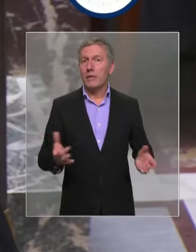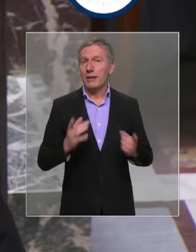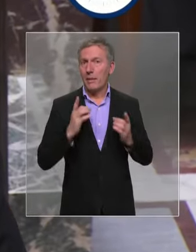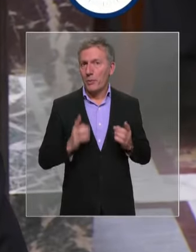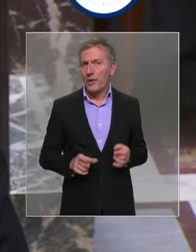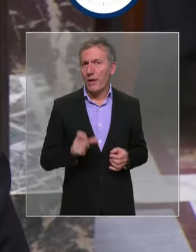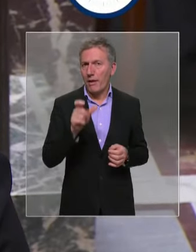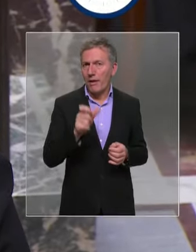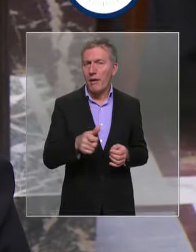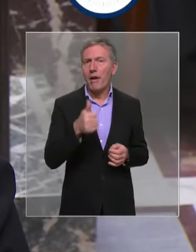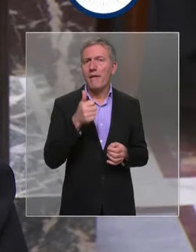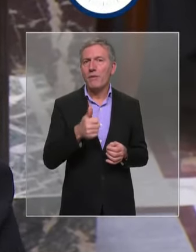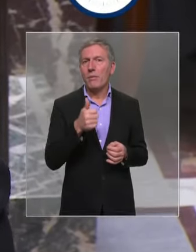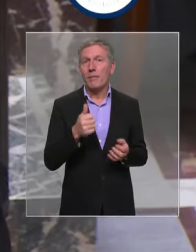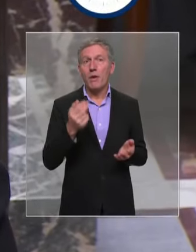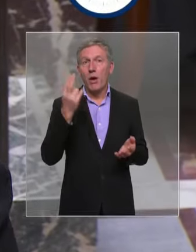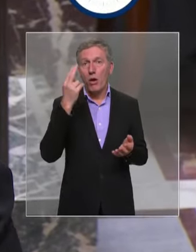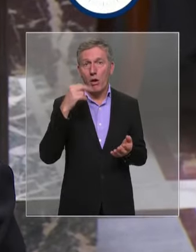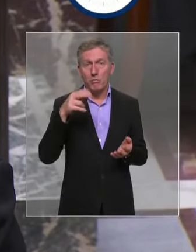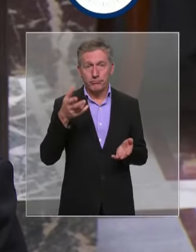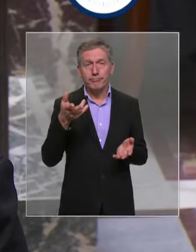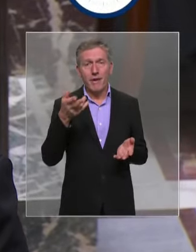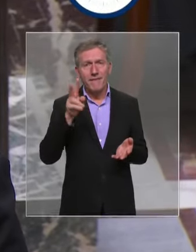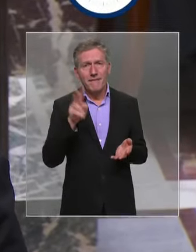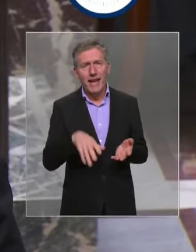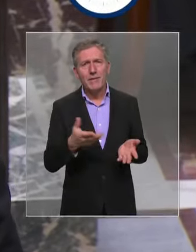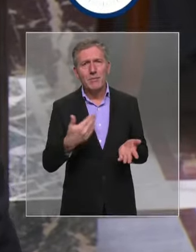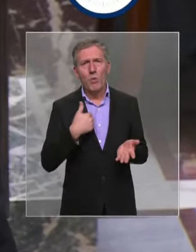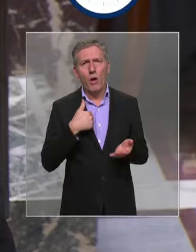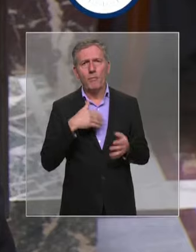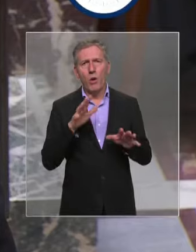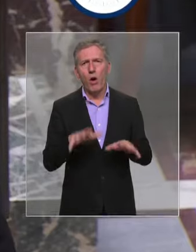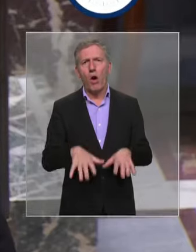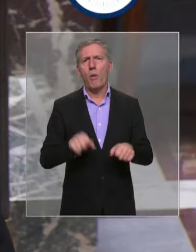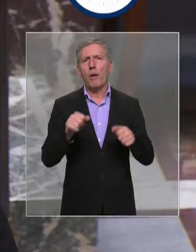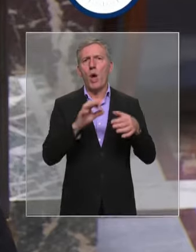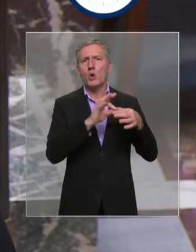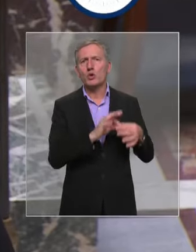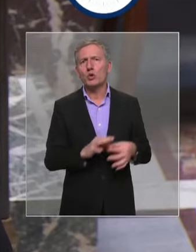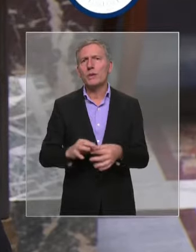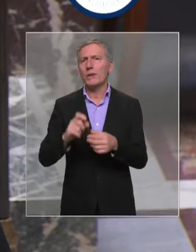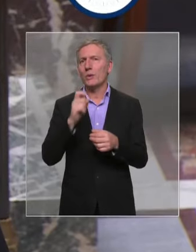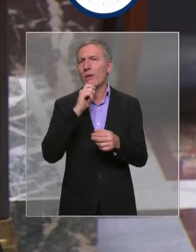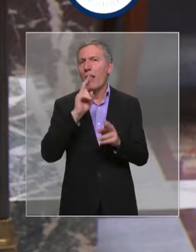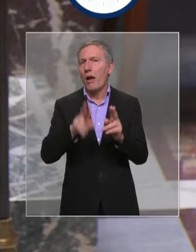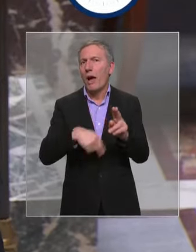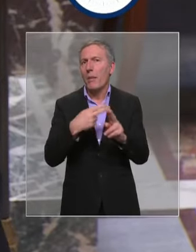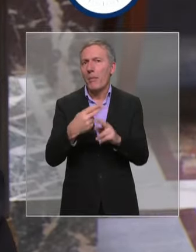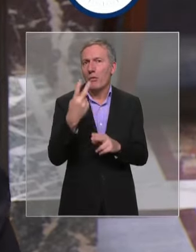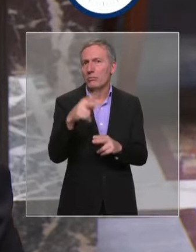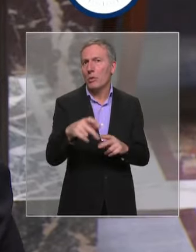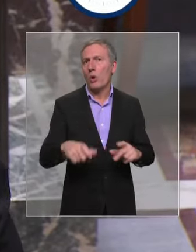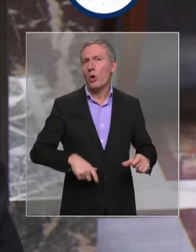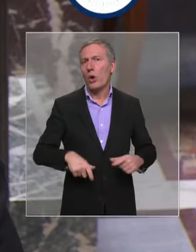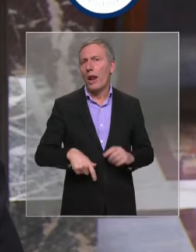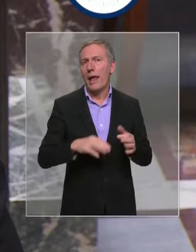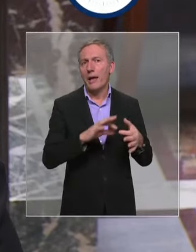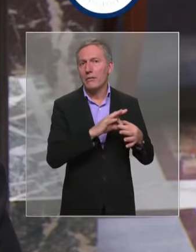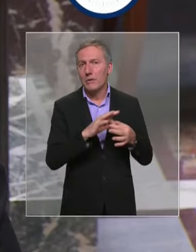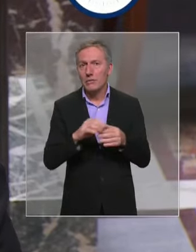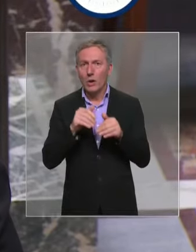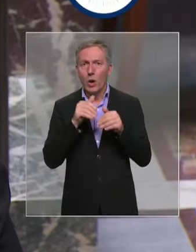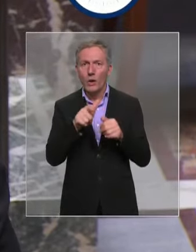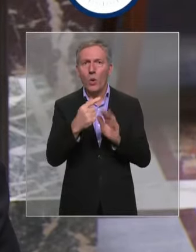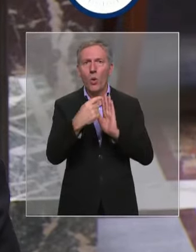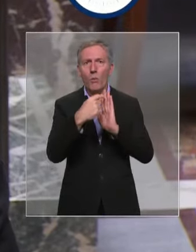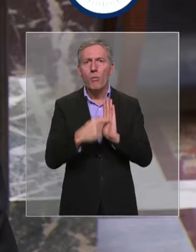le député Laurent Panifous. Je reprends la suite de la réponse que je viens d'adresser à votre collègue pour continuer sur les points que vous avez